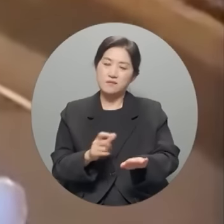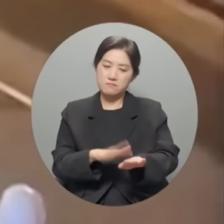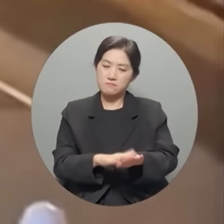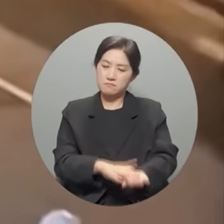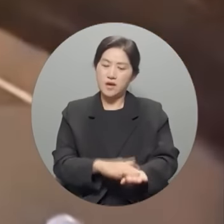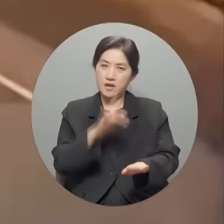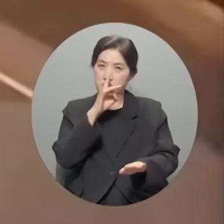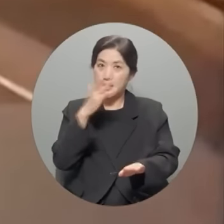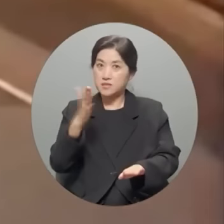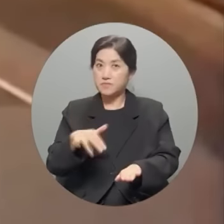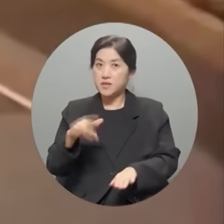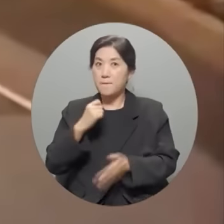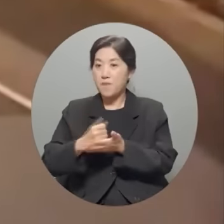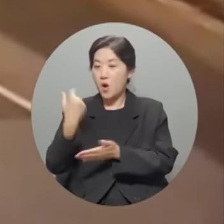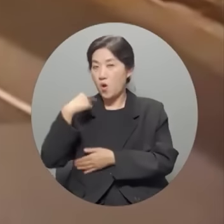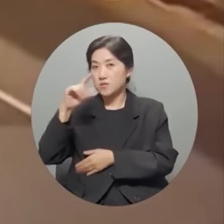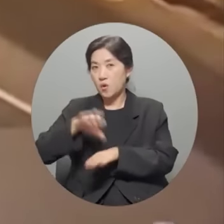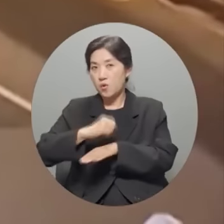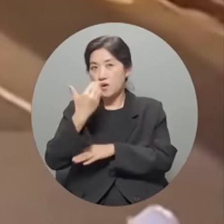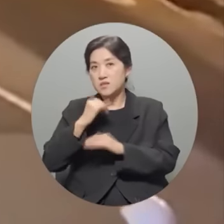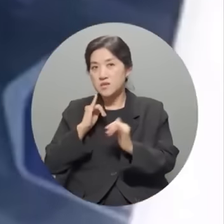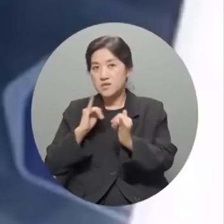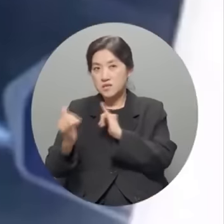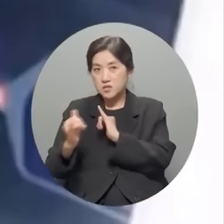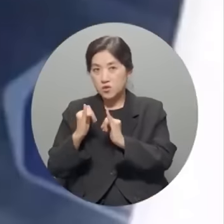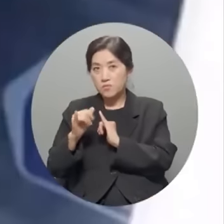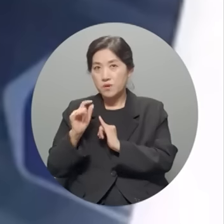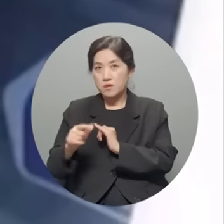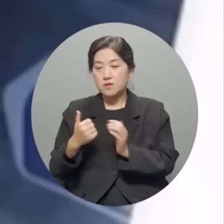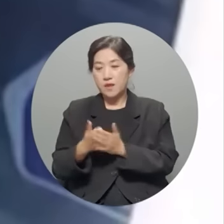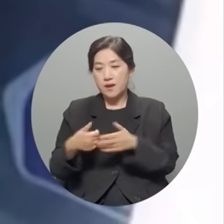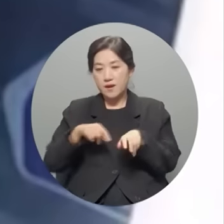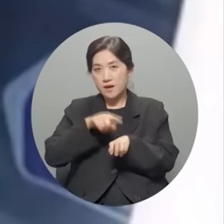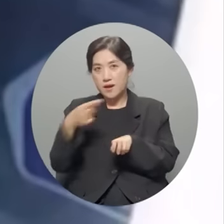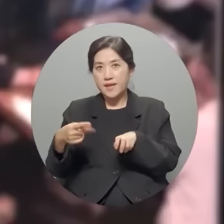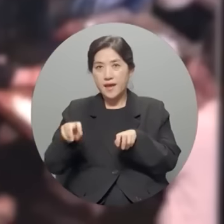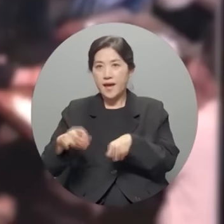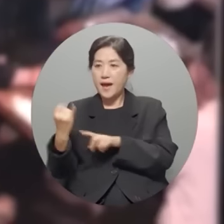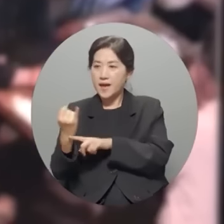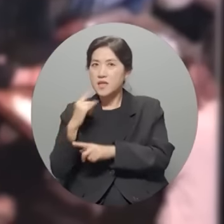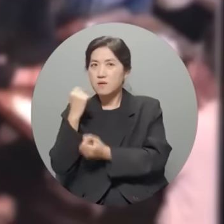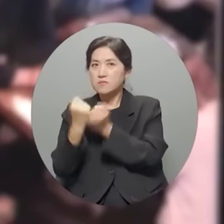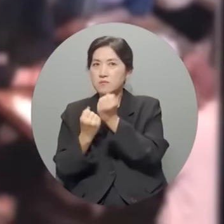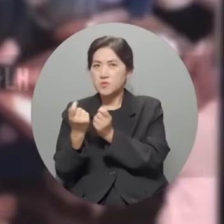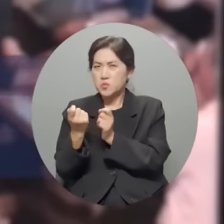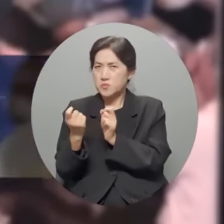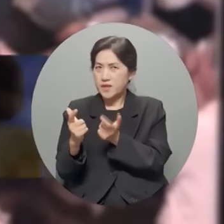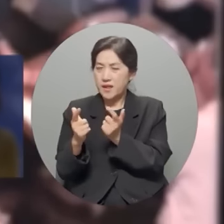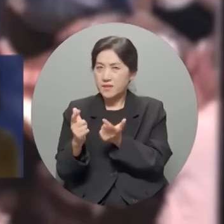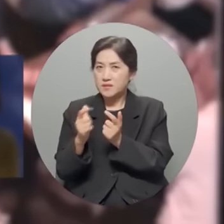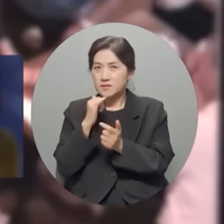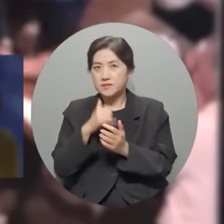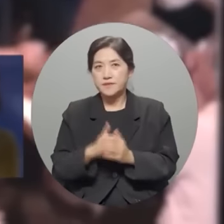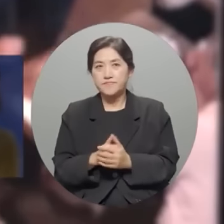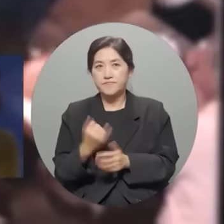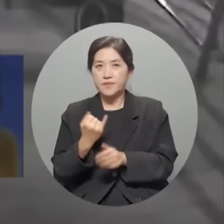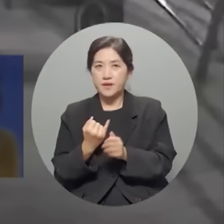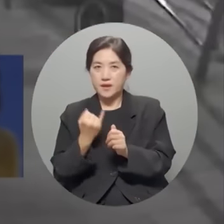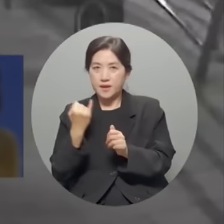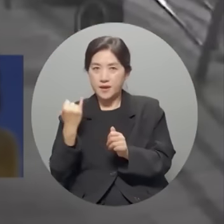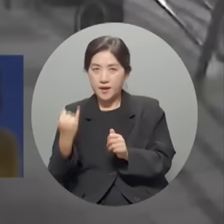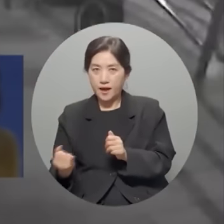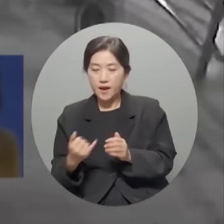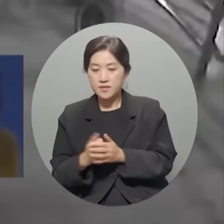하지만 차 씨 주장은 어제 한 언론과의 인터뷰에서 동승했던 아내가 한 설명과 다소 차이가 납니다. 아내 김